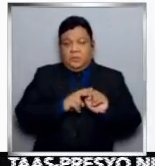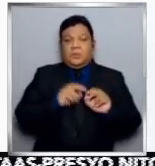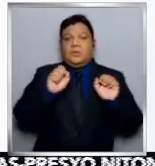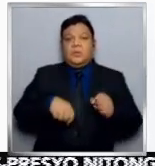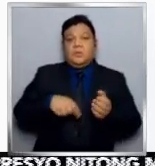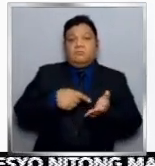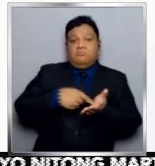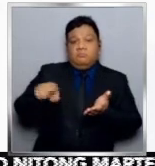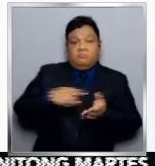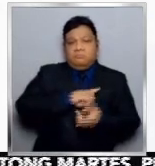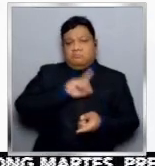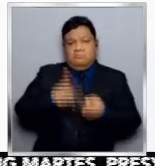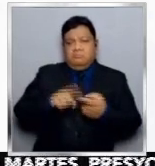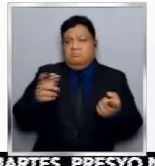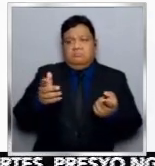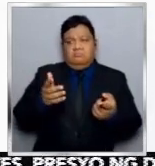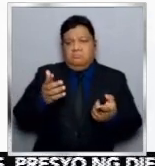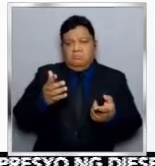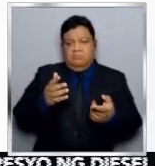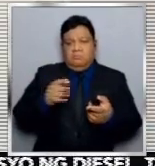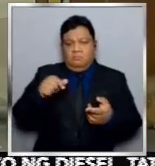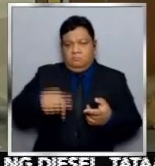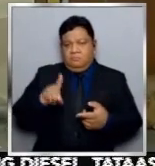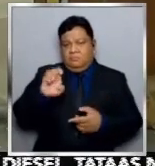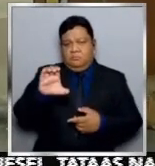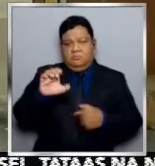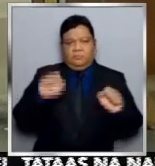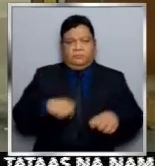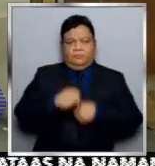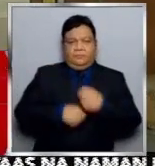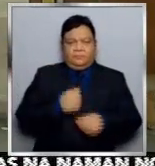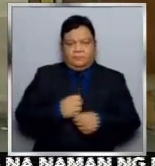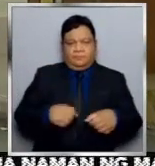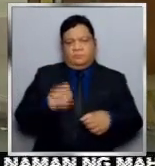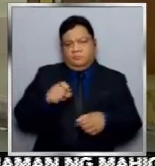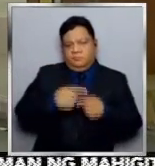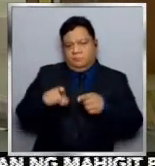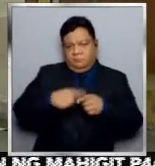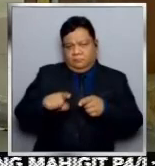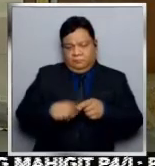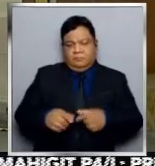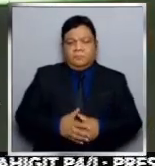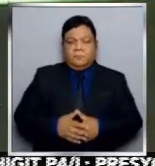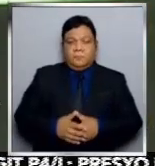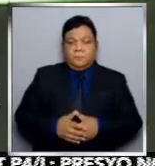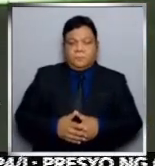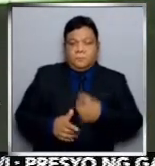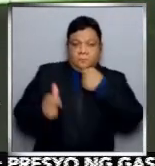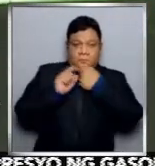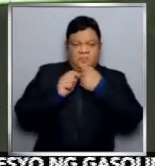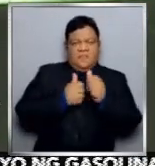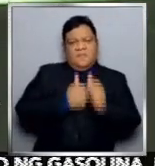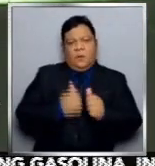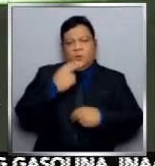to end of December this year. Alinsunod ito sa Universal Healthcare Law na nagtatakda ng